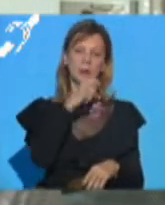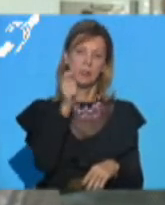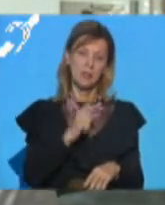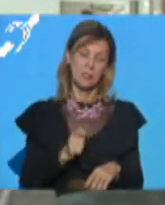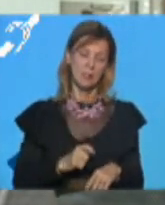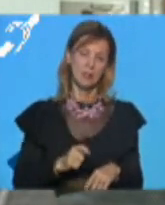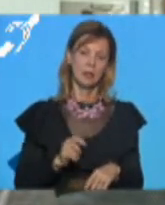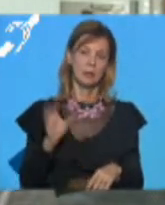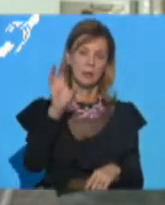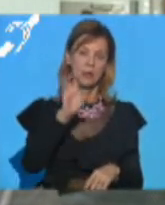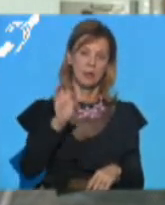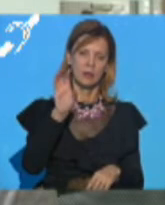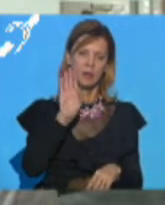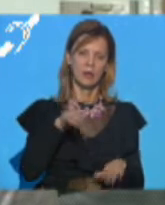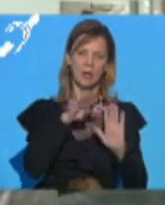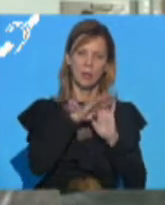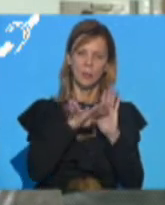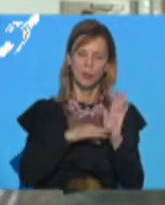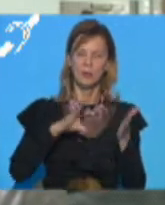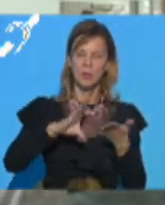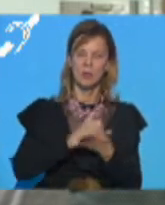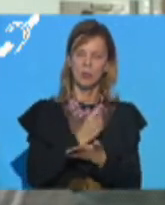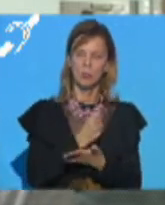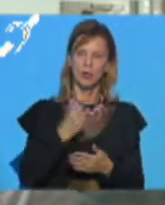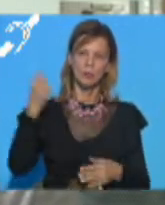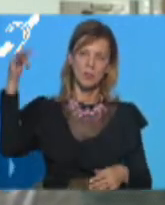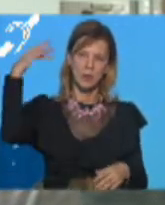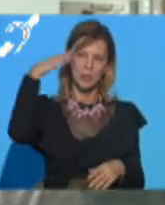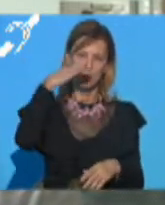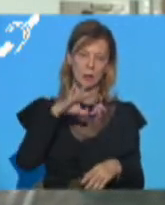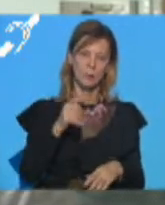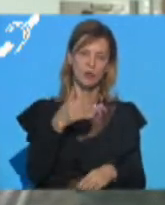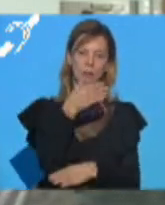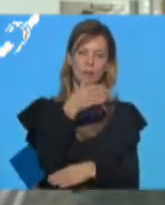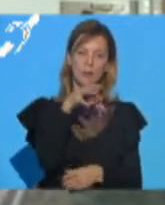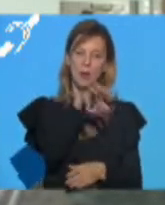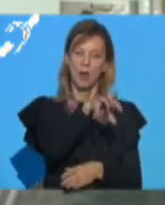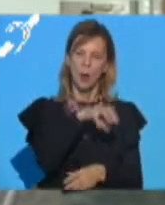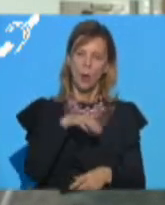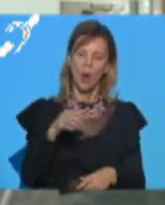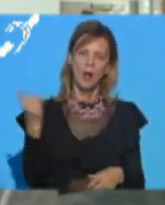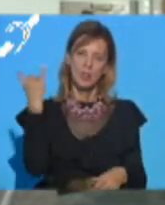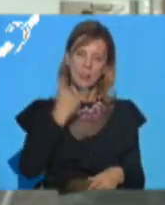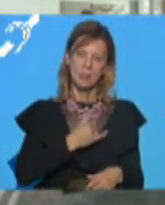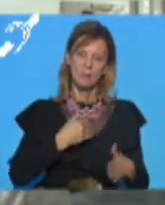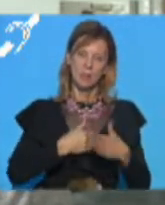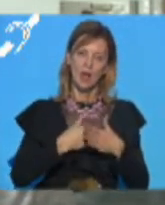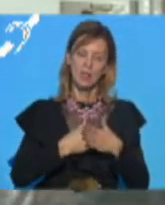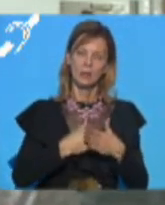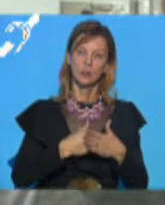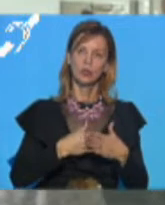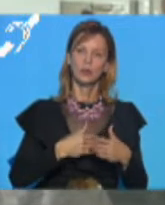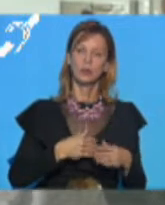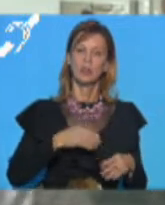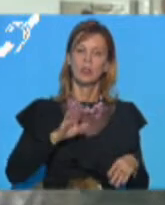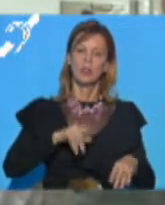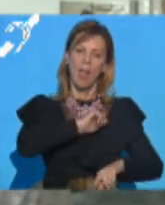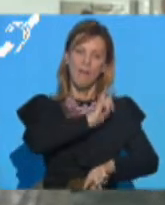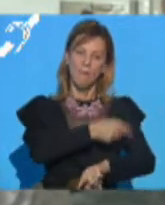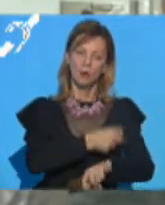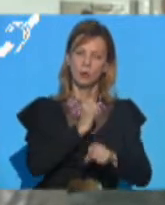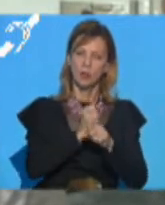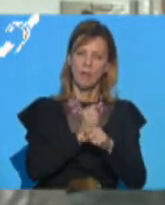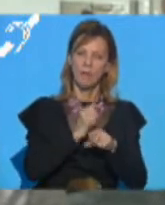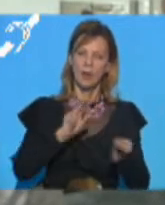donatoare ale programului să reușim să inspirăm și companii locale să ni se alăture în eforturile noastre de a